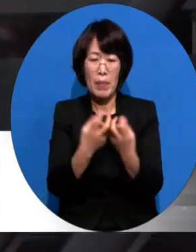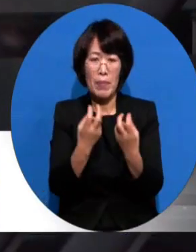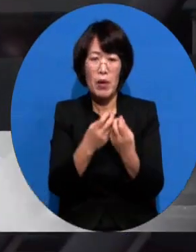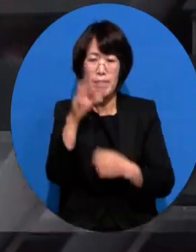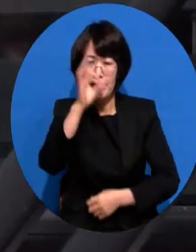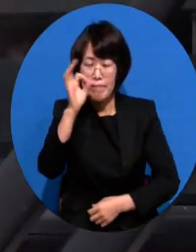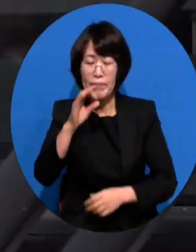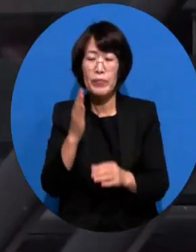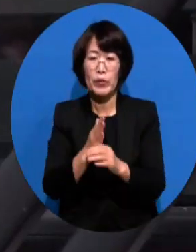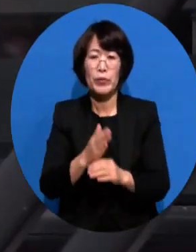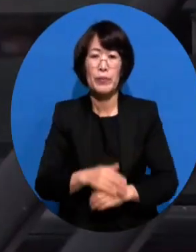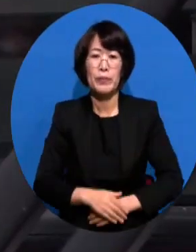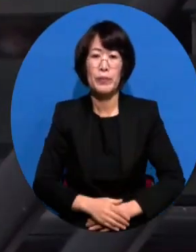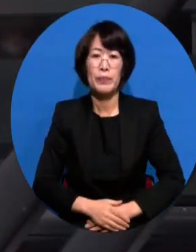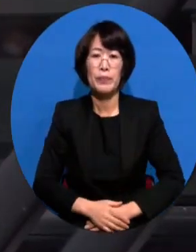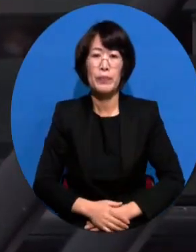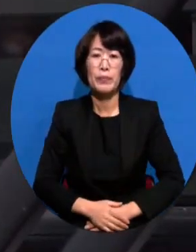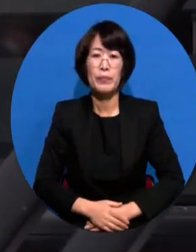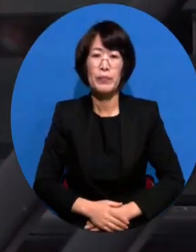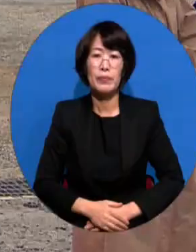찾고 있습니다.